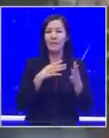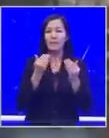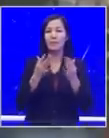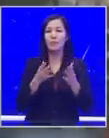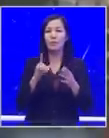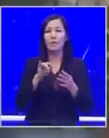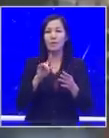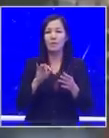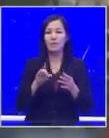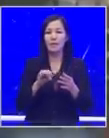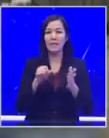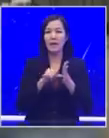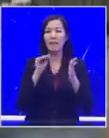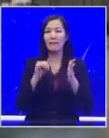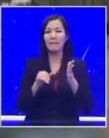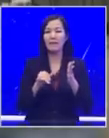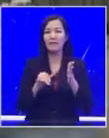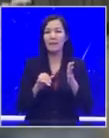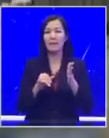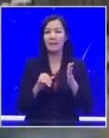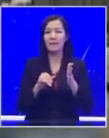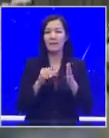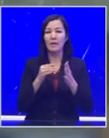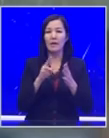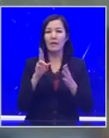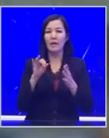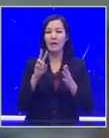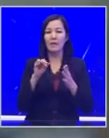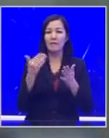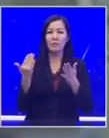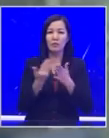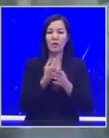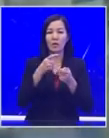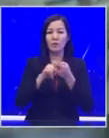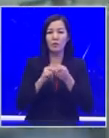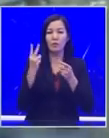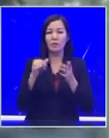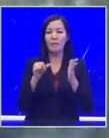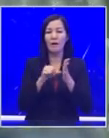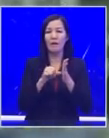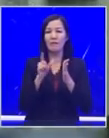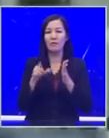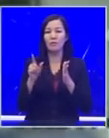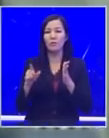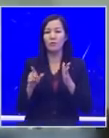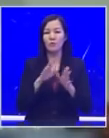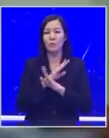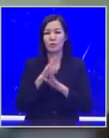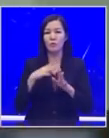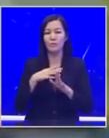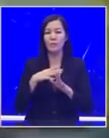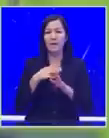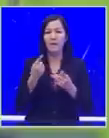бүгінде Израильде 6 мыңнан астам адам коронавирустың жаңа түрін жұқтырған. 26 тұрғын осы дерттен көз жұмды.